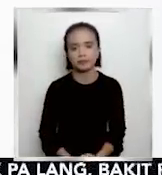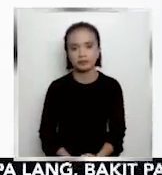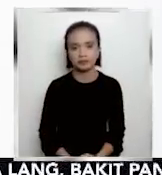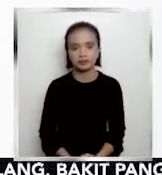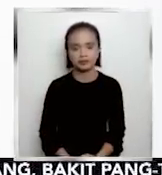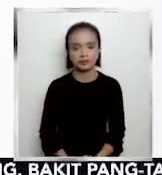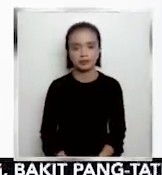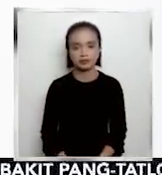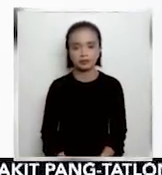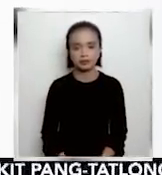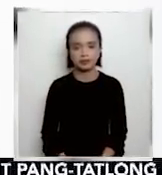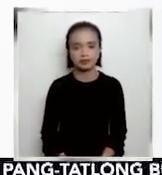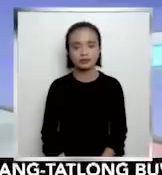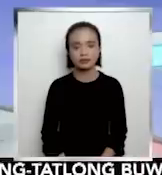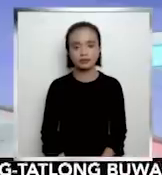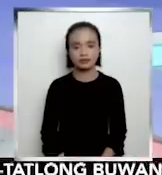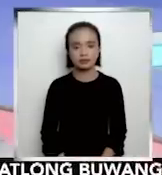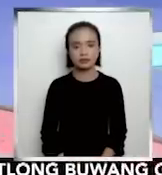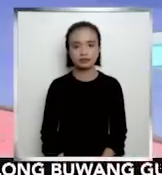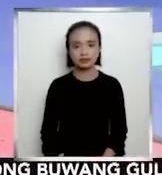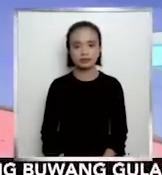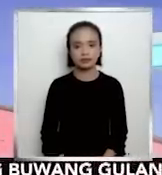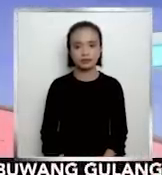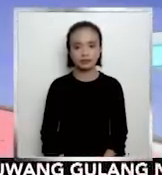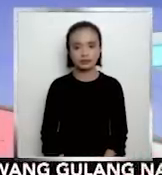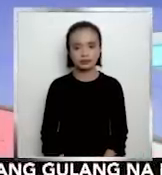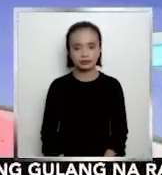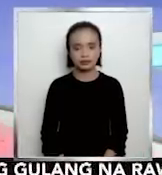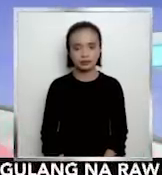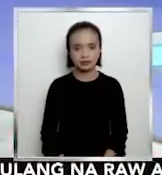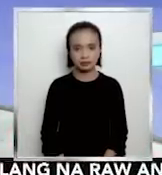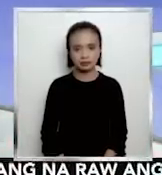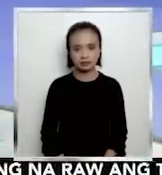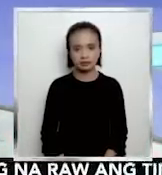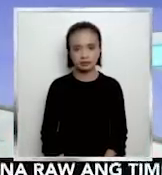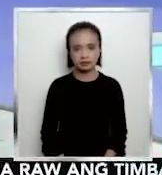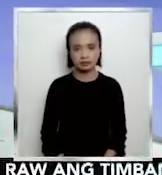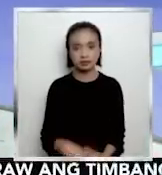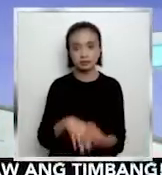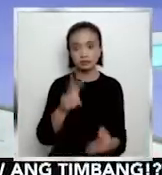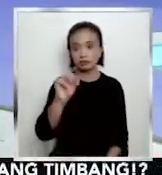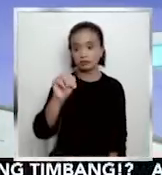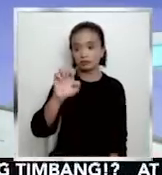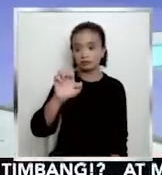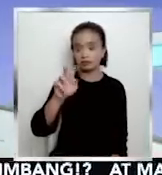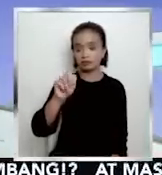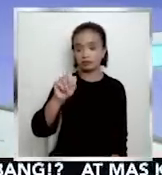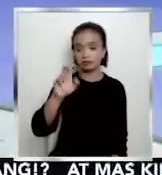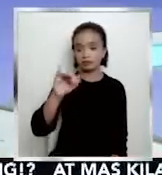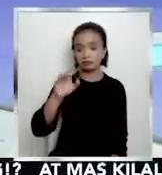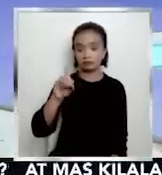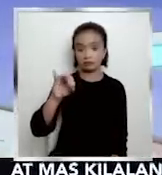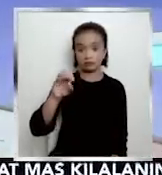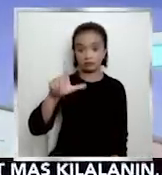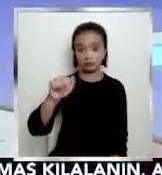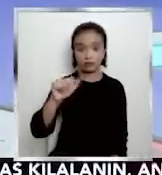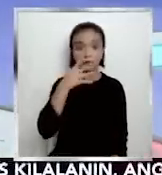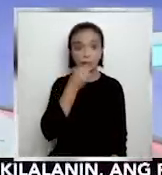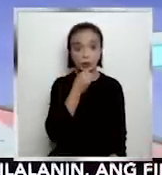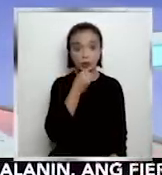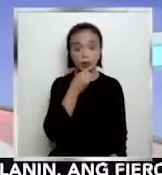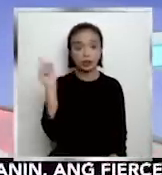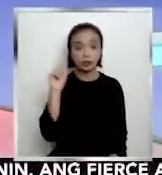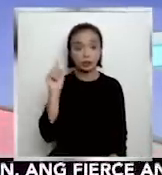Nakatutok, 24 Oras. Hanggang Mendiola at hindi na nakalapit sa Malacañang ang mga nagpakilalang